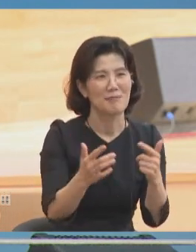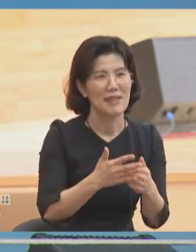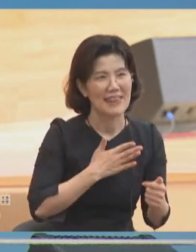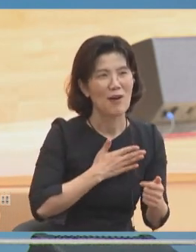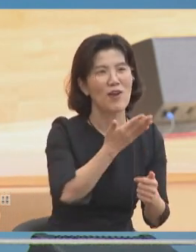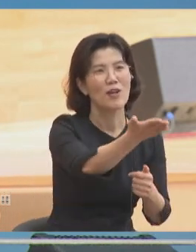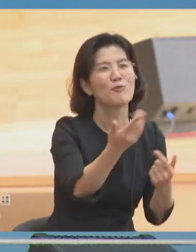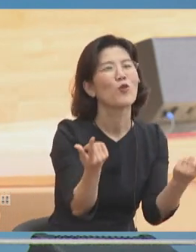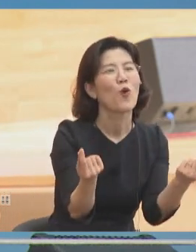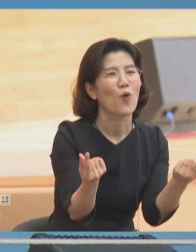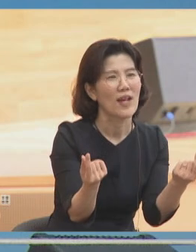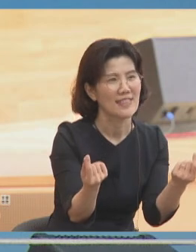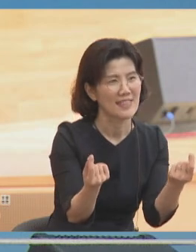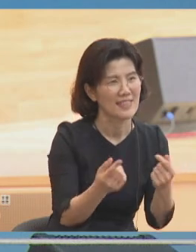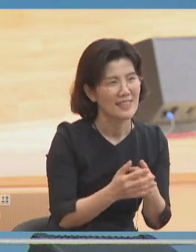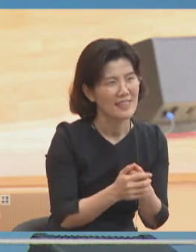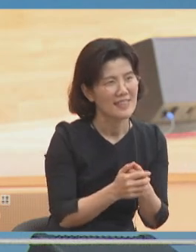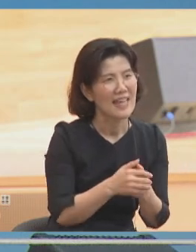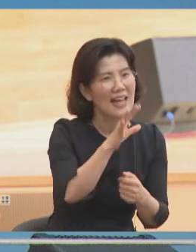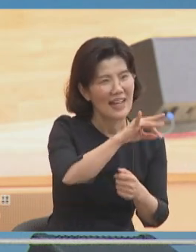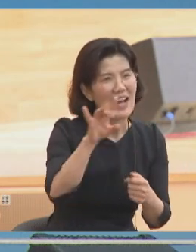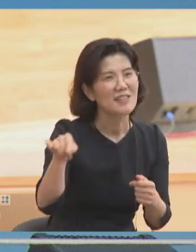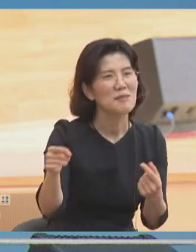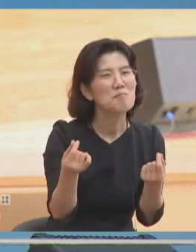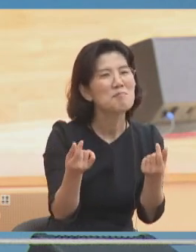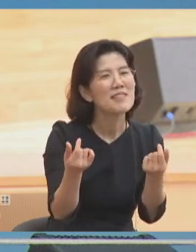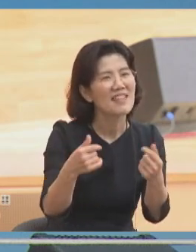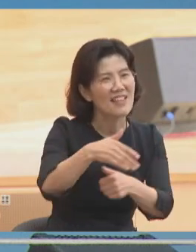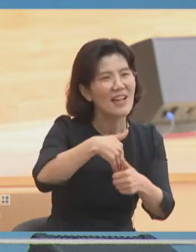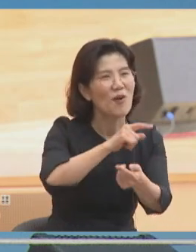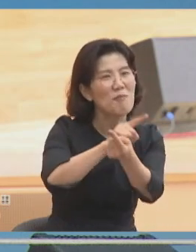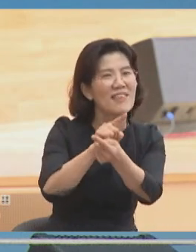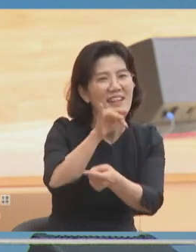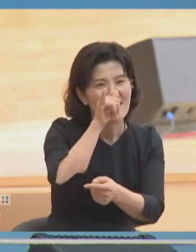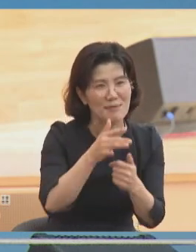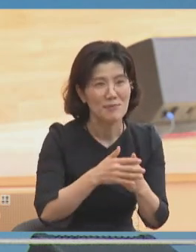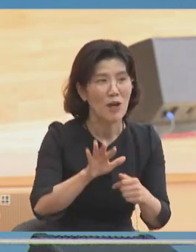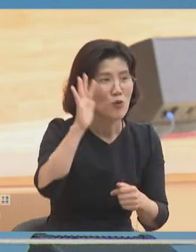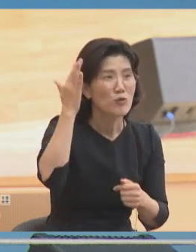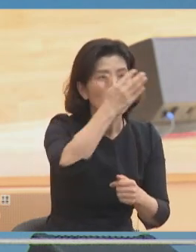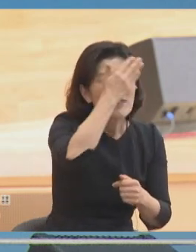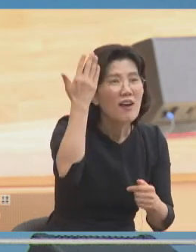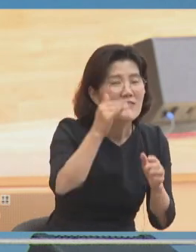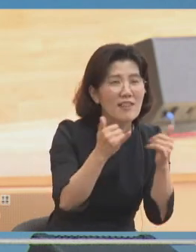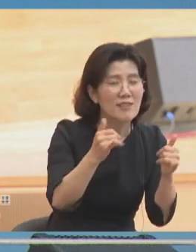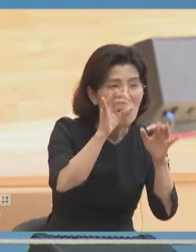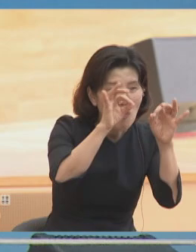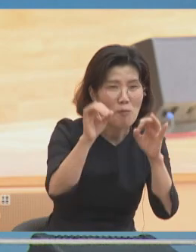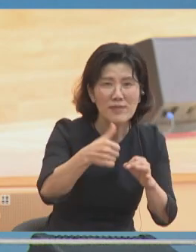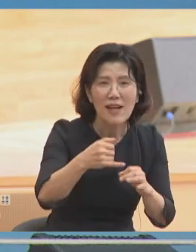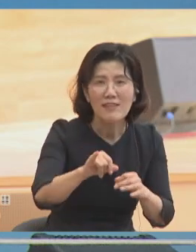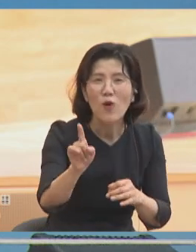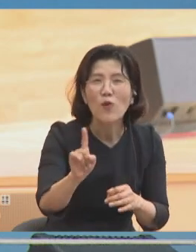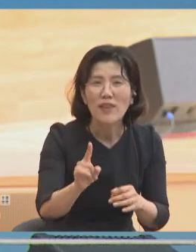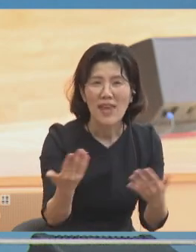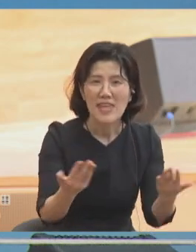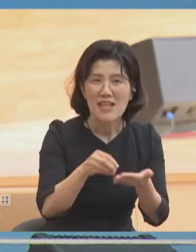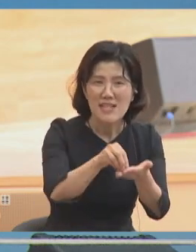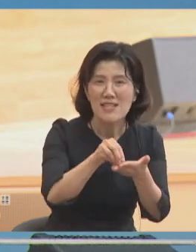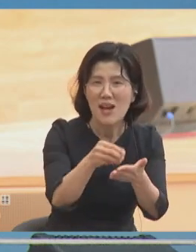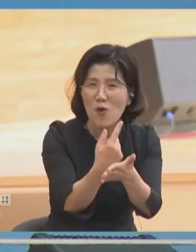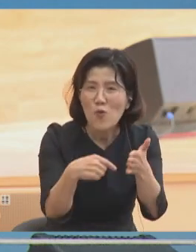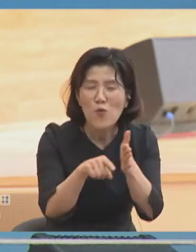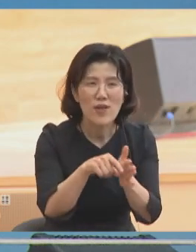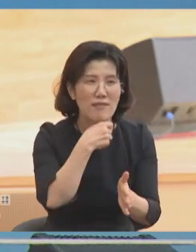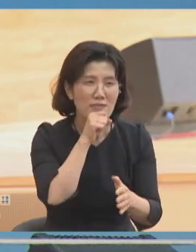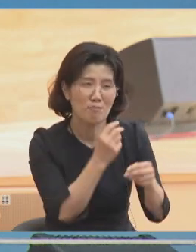여러분들도 그런 순간을 때때로 만나지 않습니까 즘 청년들 우리 자녀들 어떻습니까 취업을 위해서 치열하게 스펙을